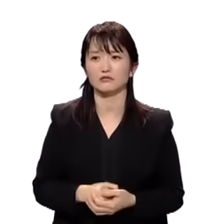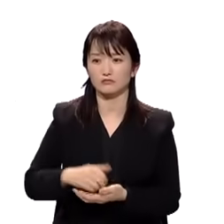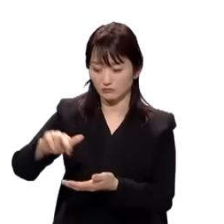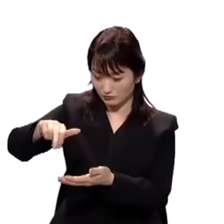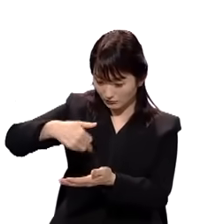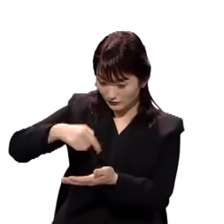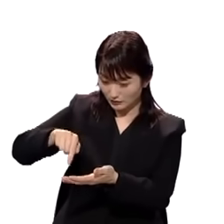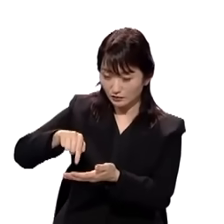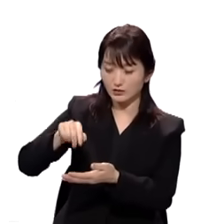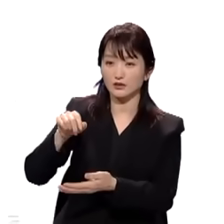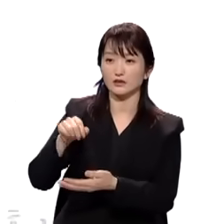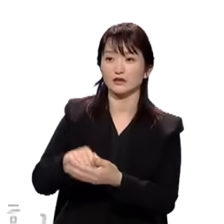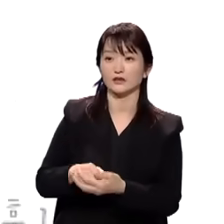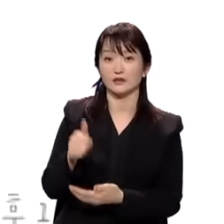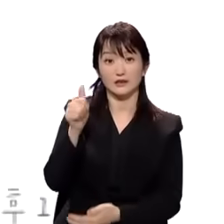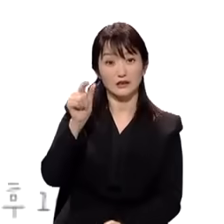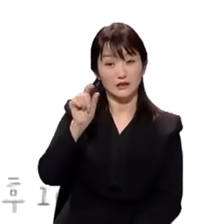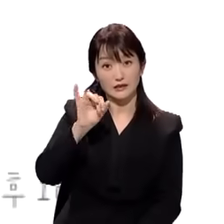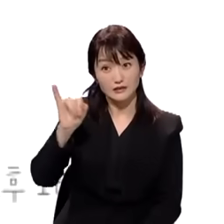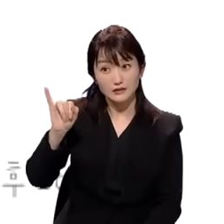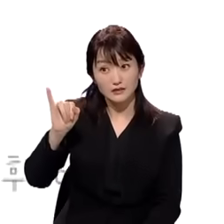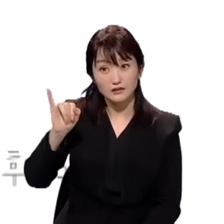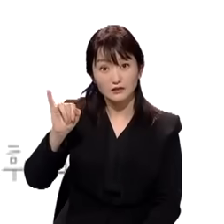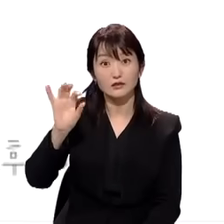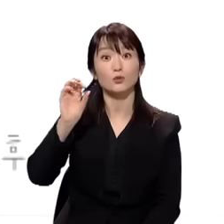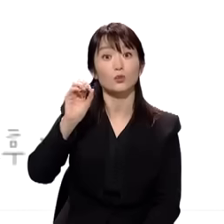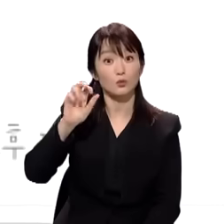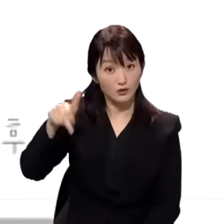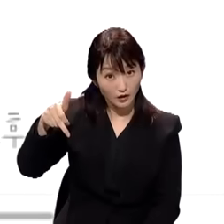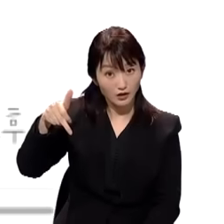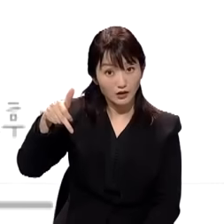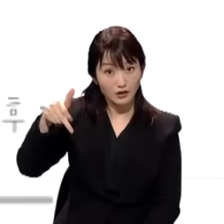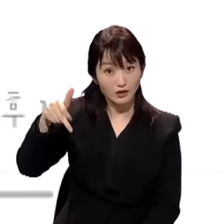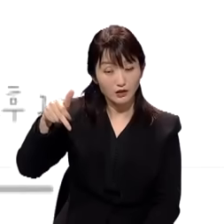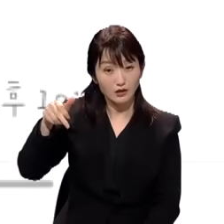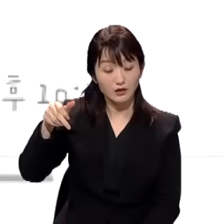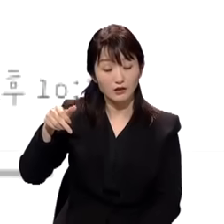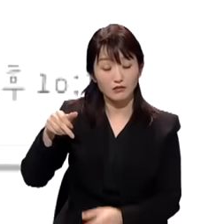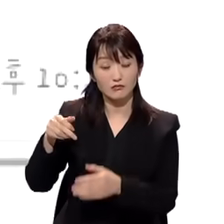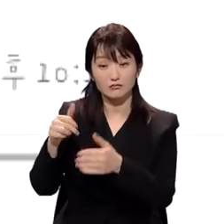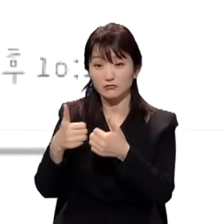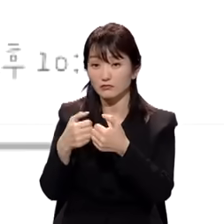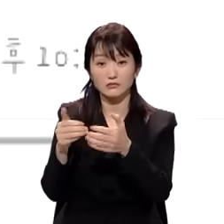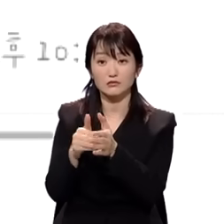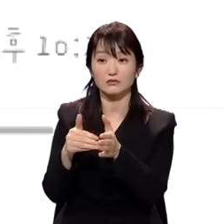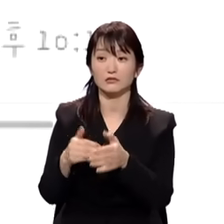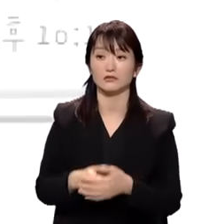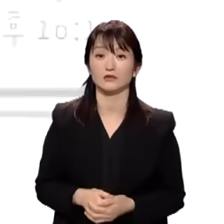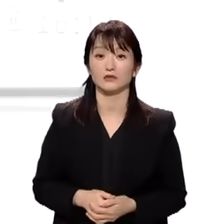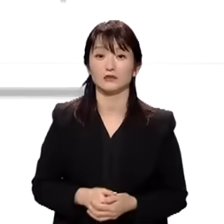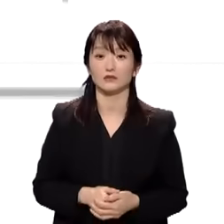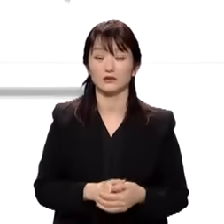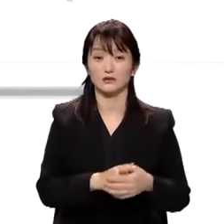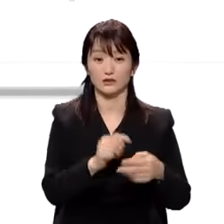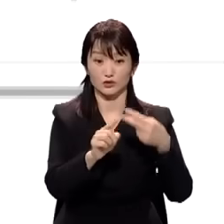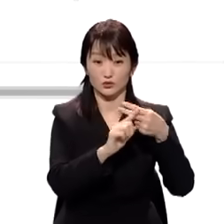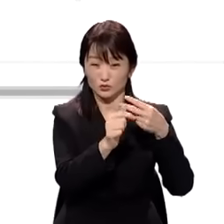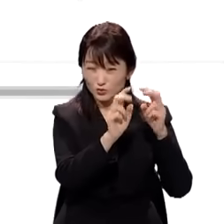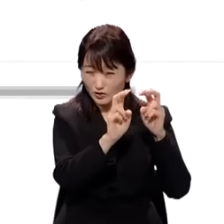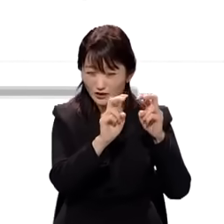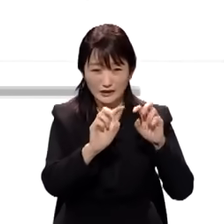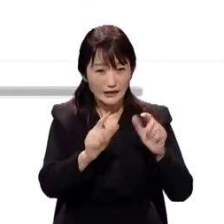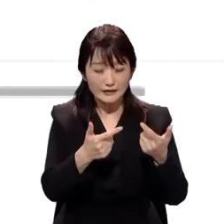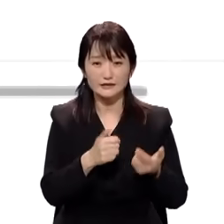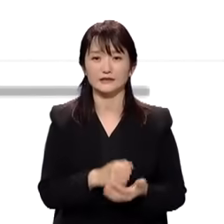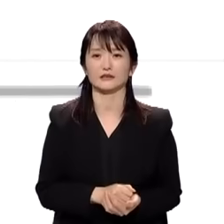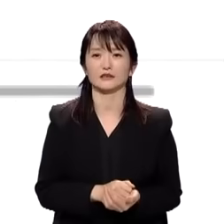그리고 오케이 그리고는 상담이 그냥 종료. 아니 이 회사 말이죠 중소기업도 아니고 제약회사 중에